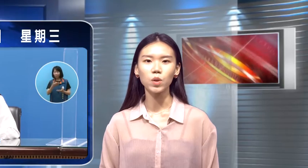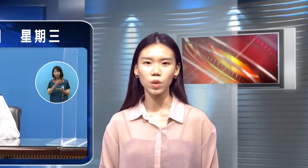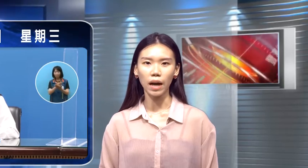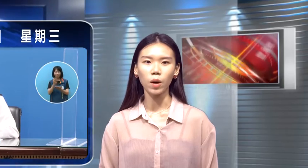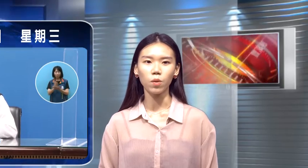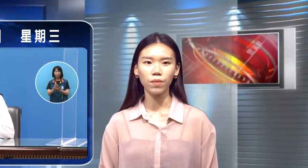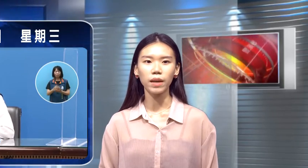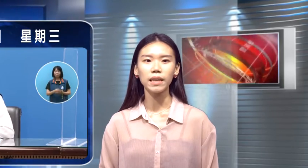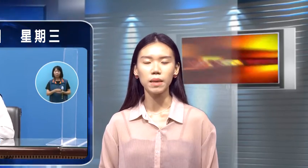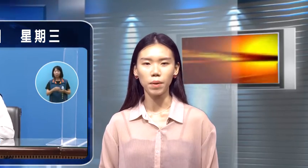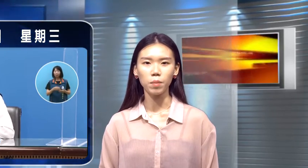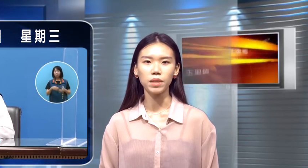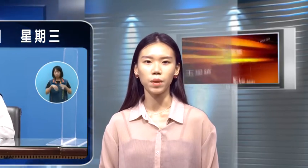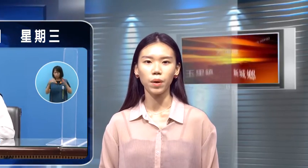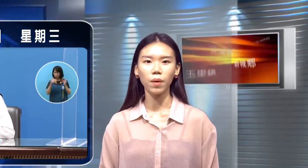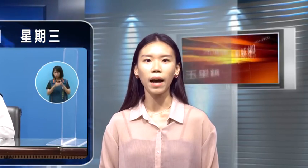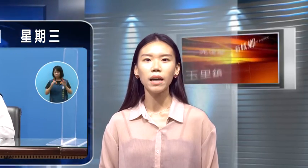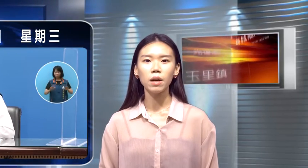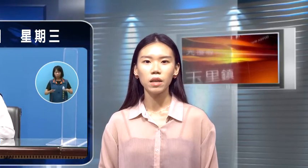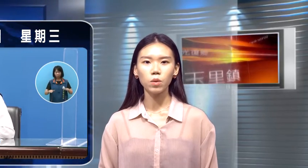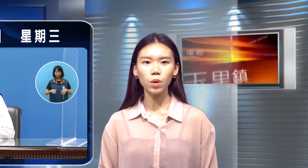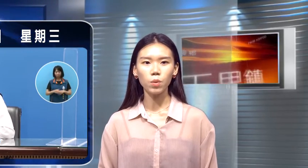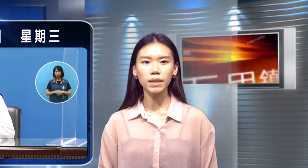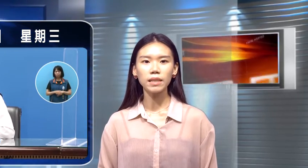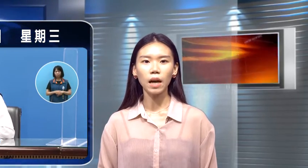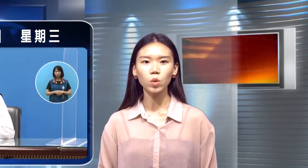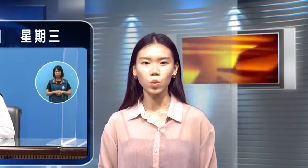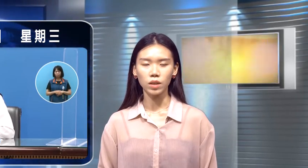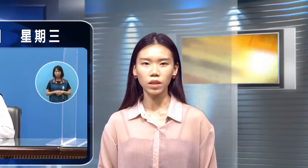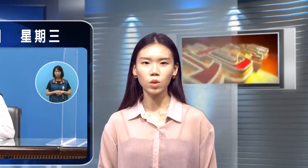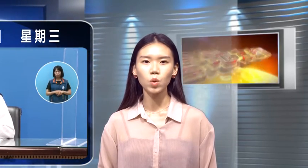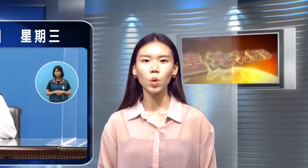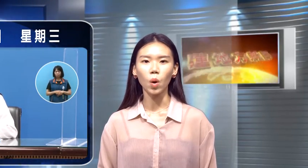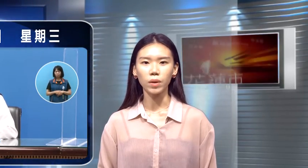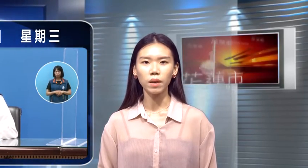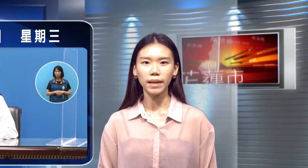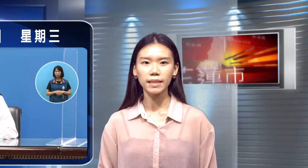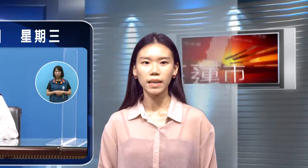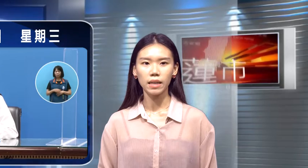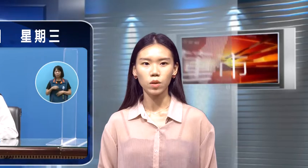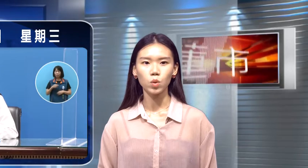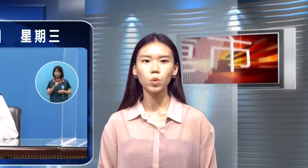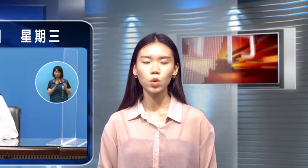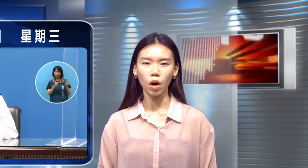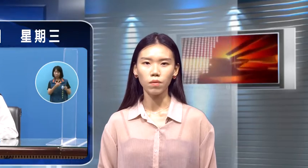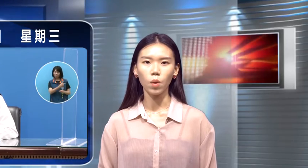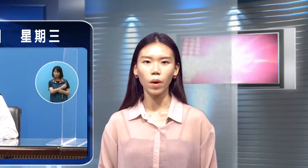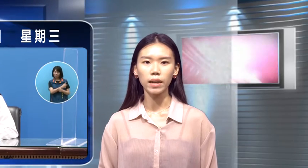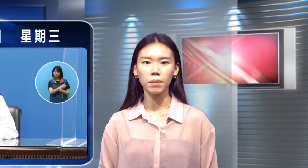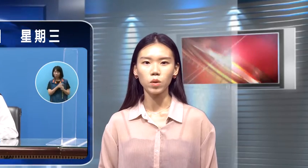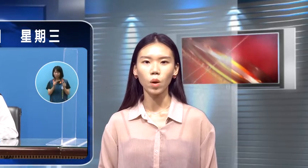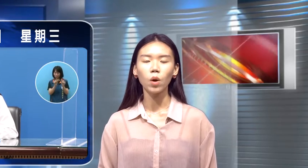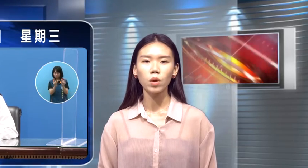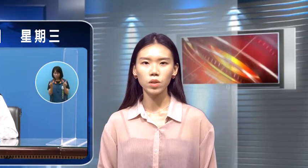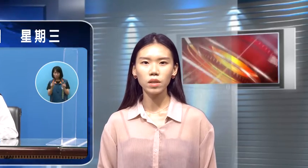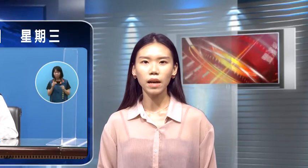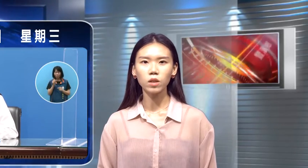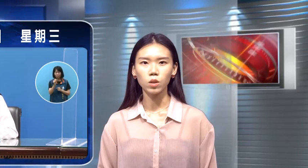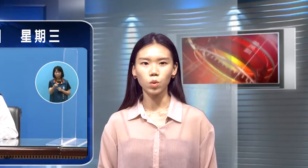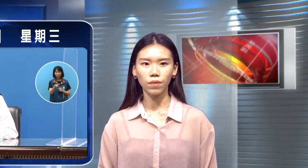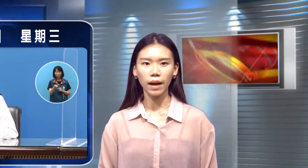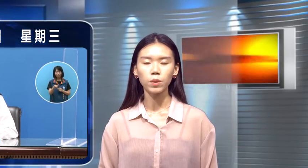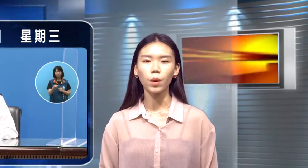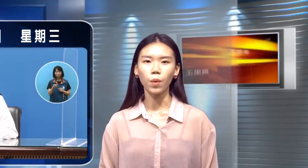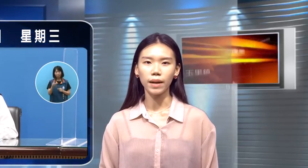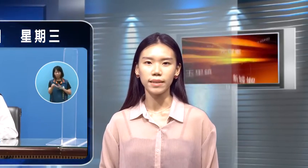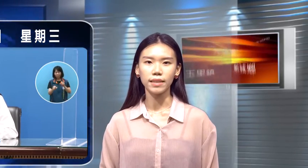社工施打公费疫苗目前的规划，也对于民进党主席特助洪耀南在脸书嘲讽花莲民众，执政党